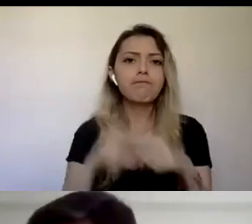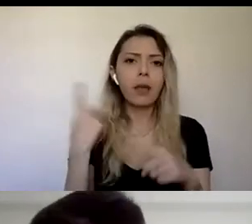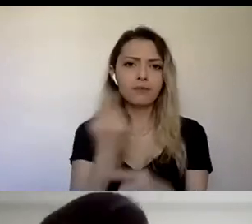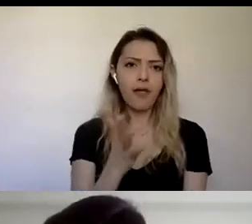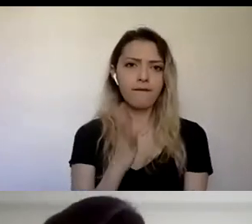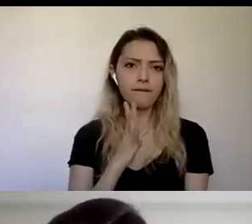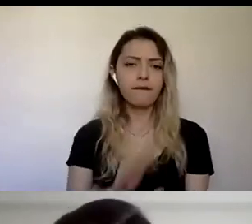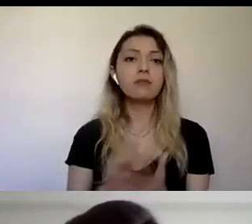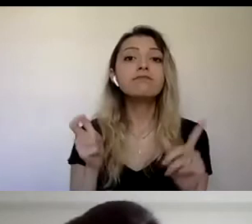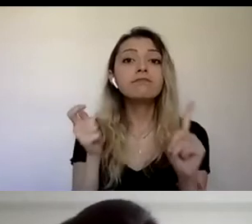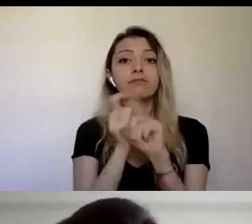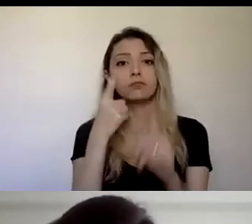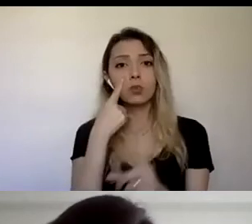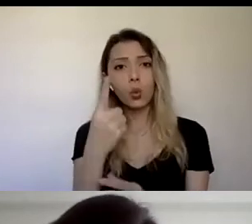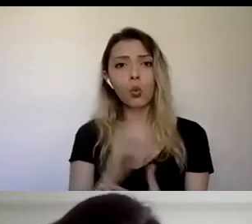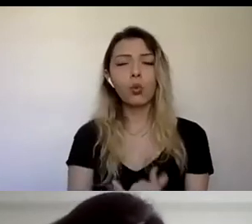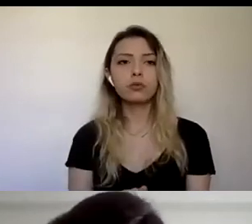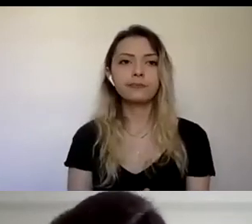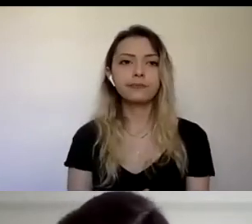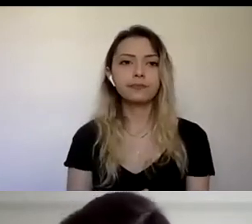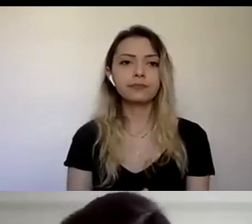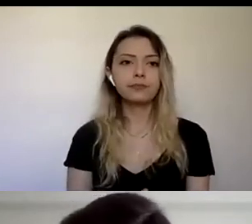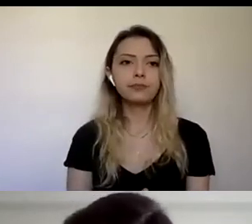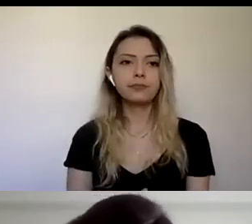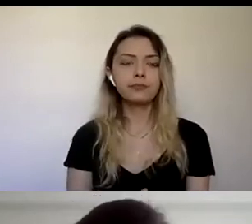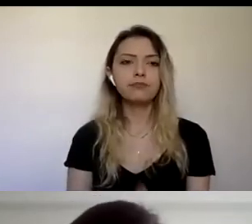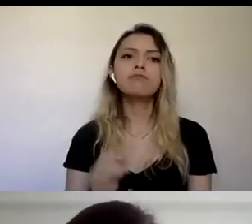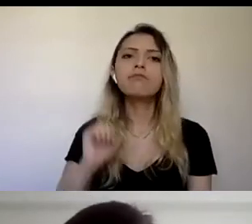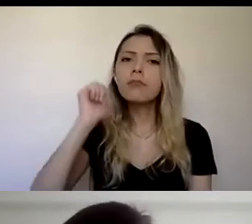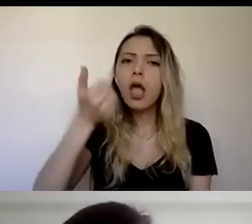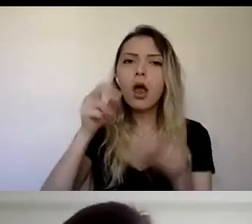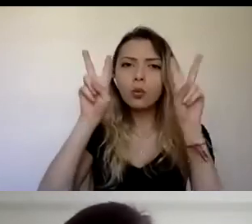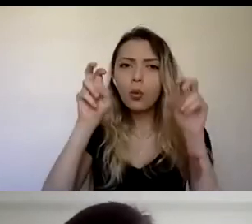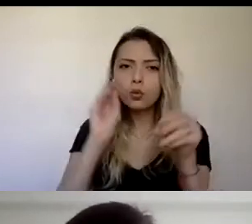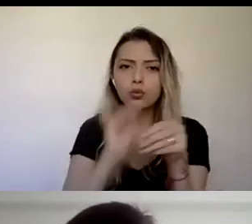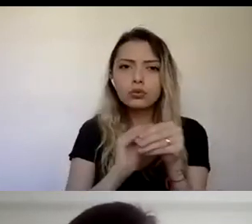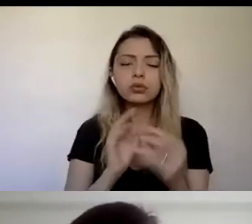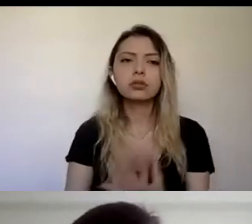Savunuculukta muhakkak her konu için